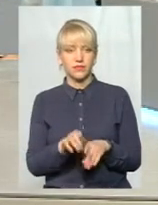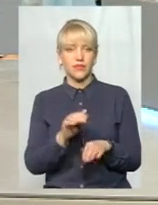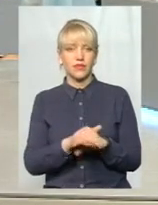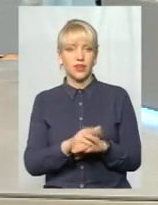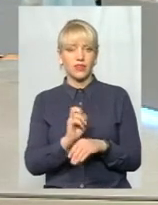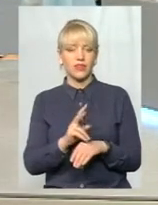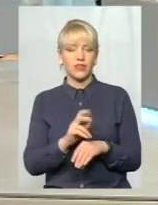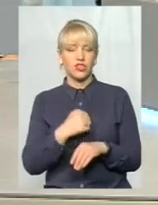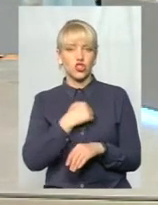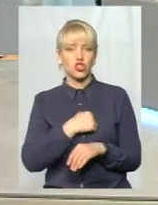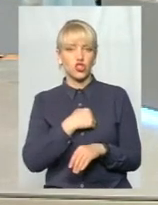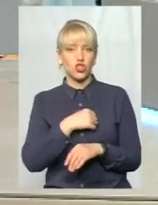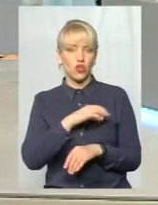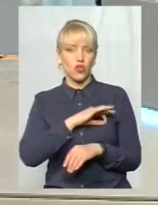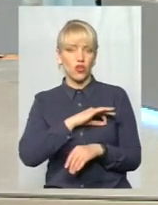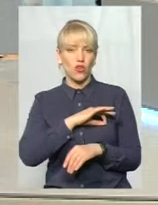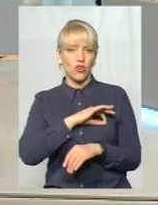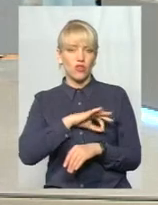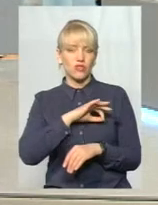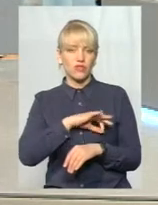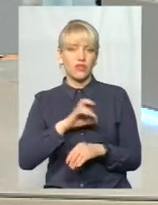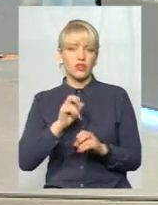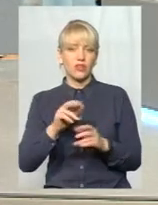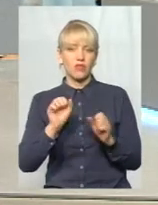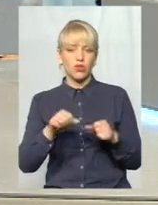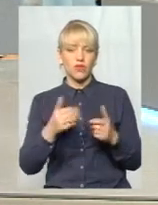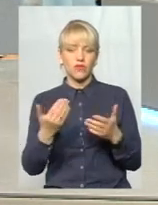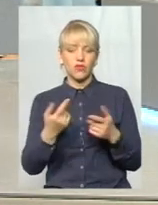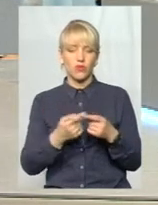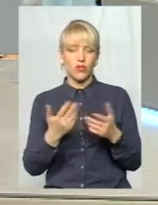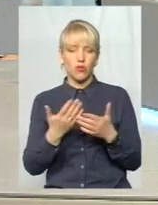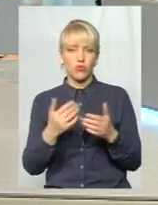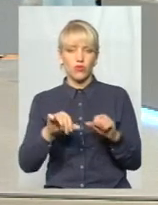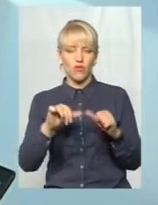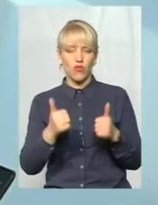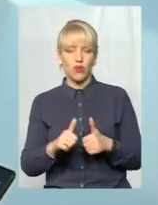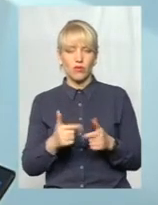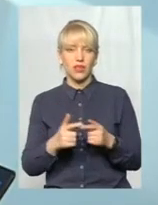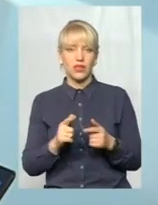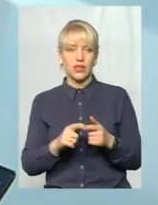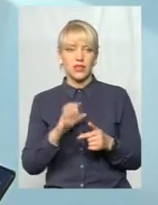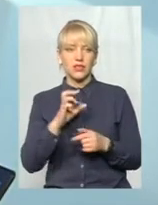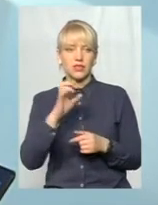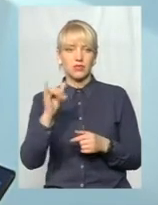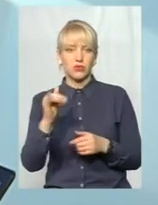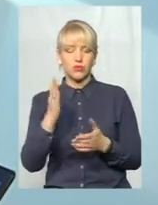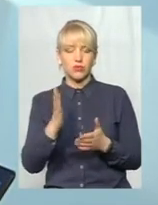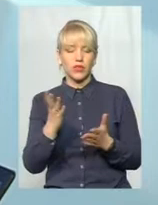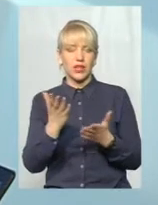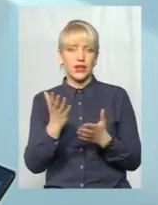такого зловживання, як, можливо, в якомусь форматі дійсно для правоохоронних органів, для Служби безпеки буде якась